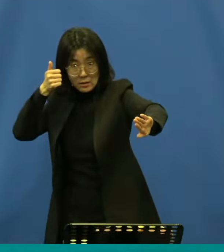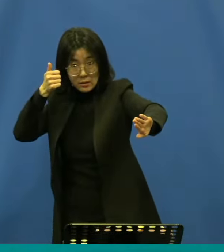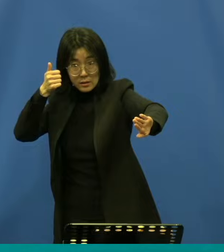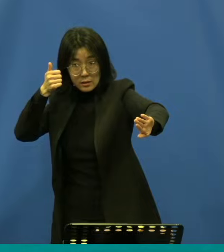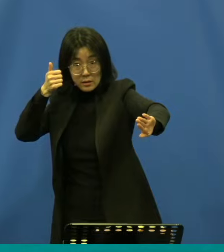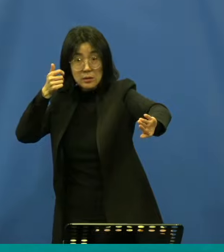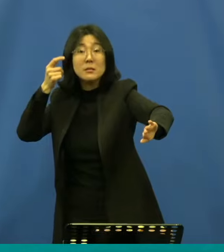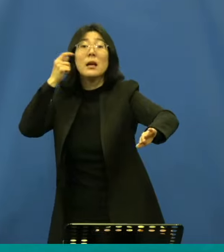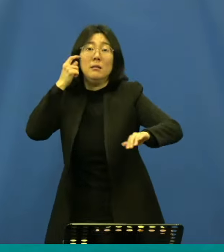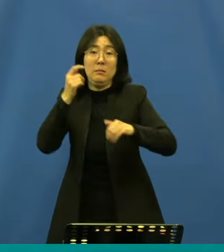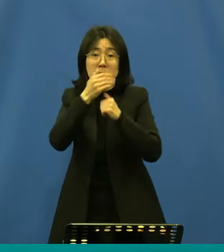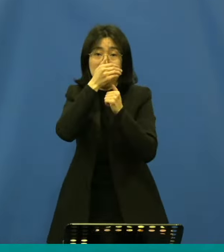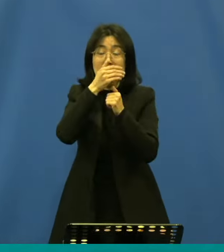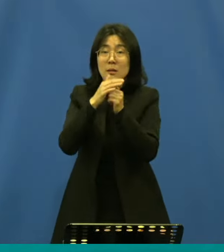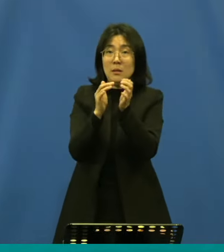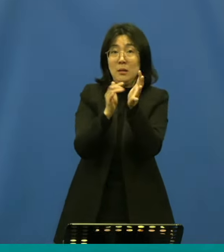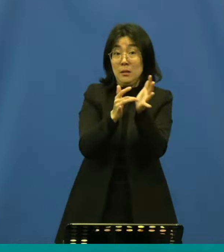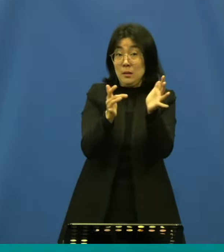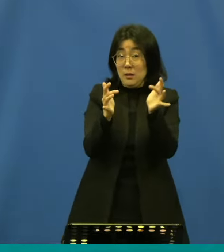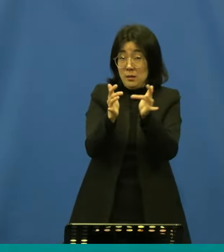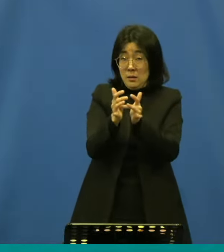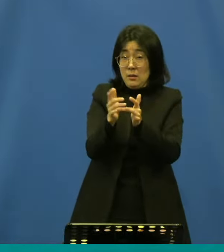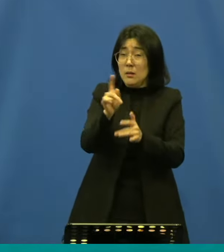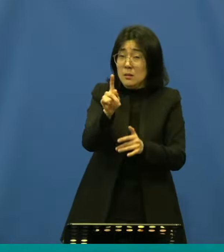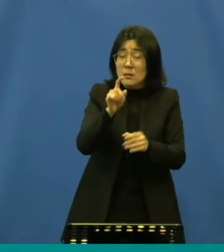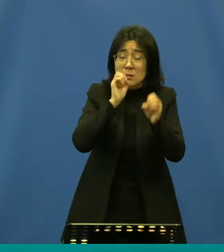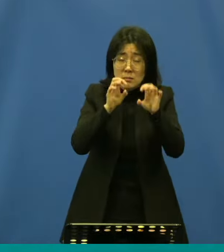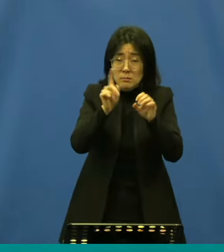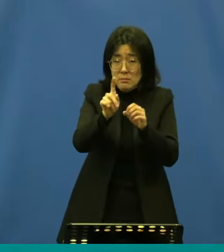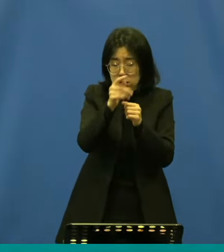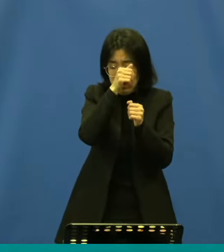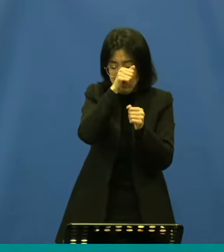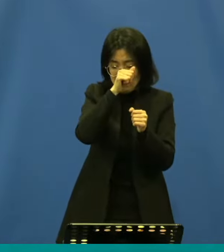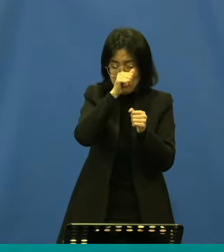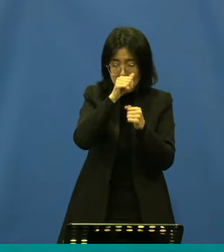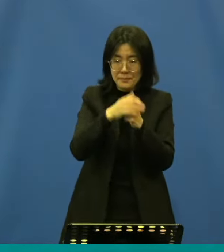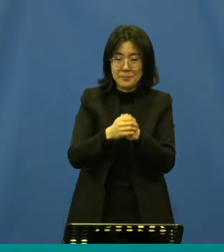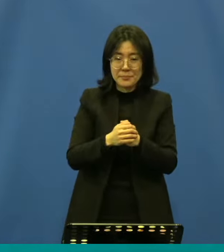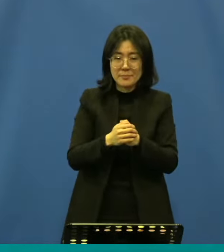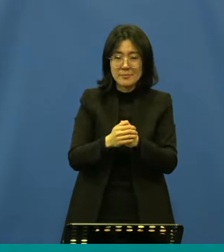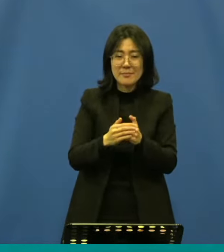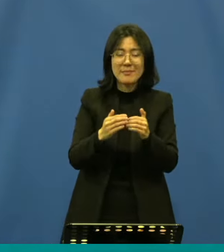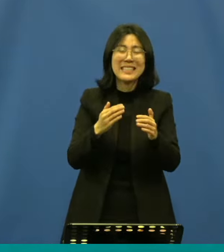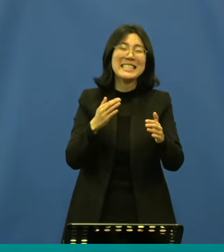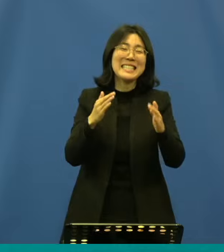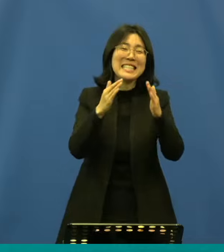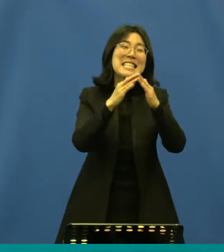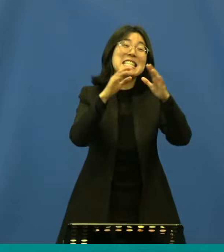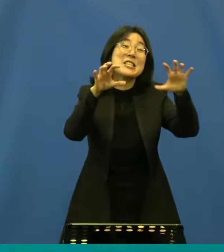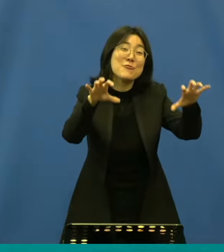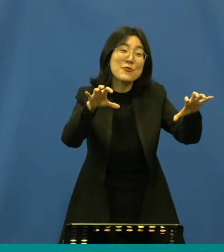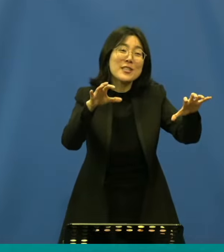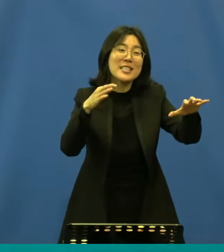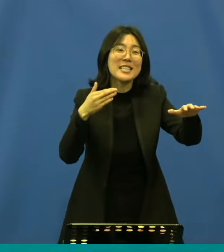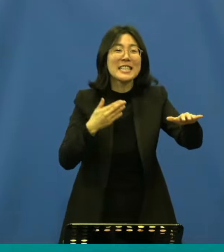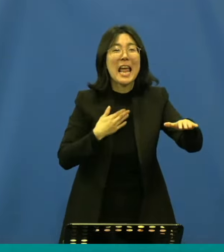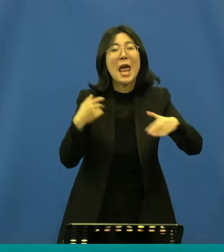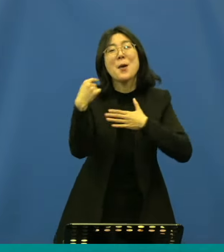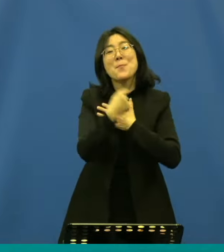여러분 예수님은 이웃을 내 몸과 같이 사랑하라 할 때 예수님에게는 이웃이라는 개념이 나 아닌 너가